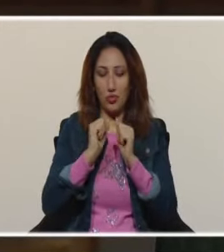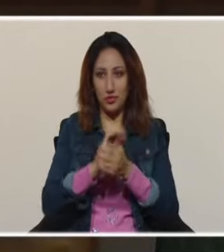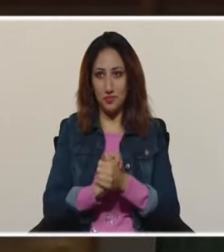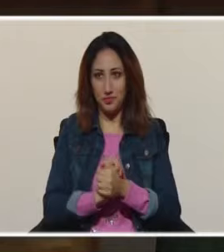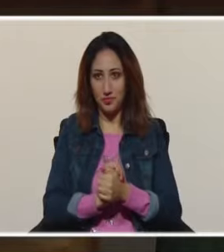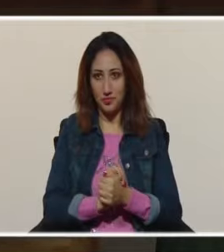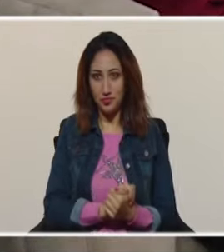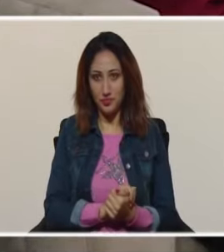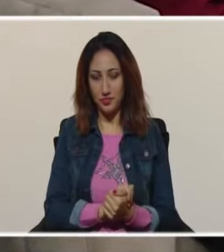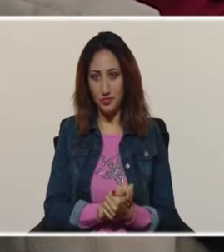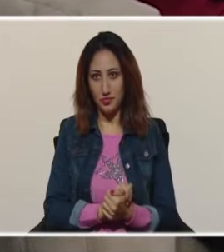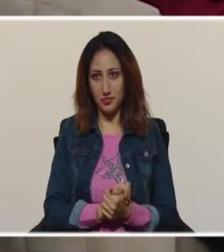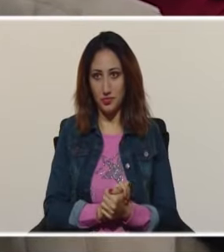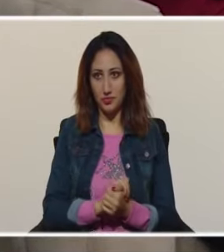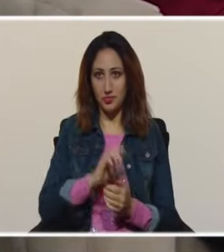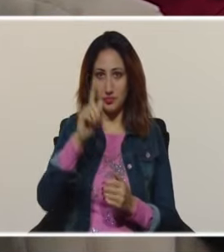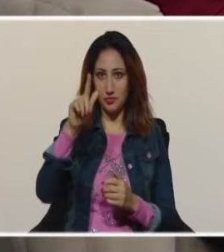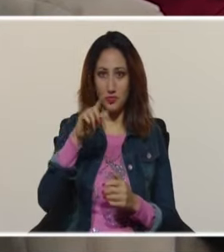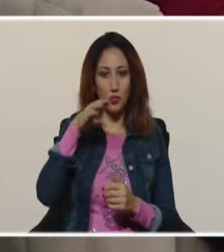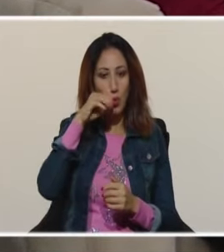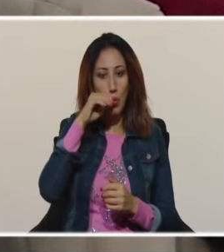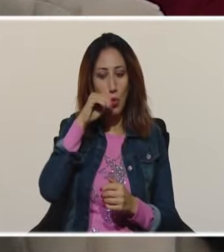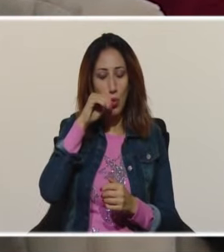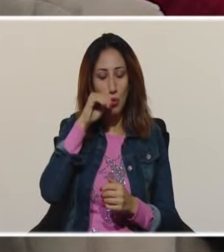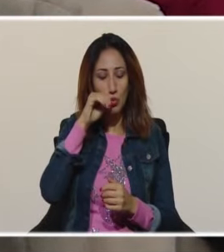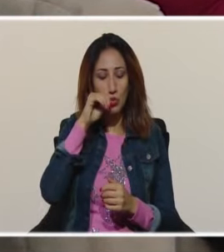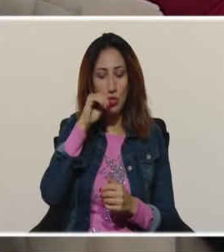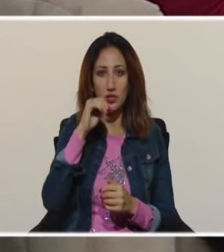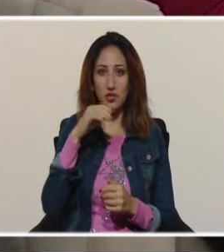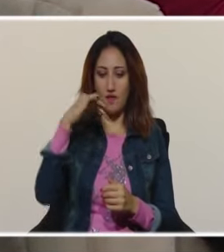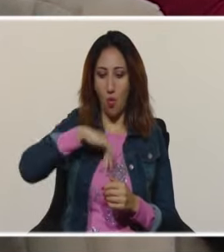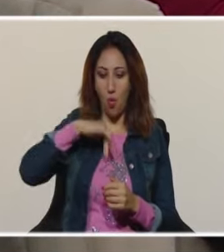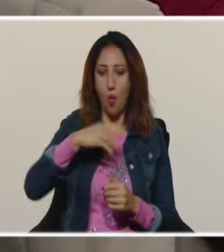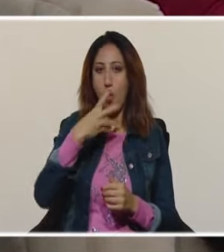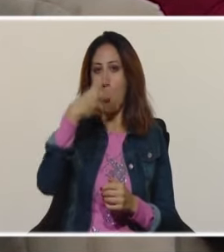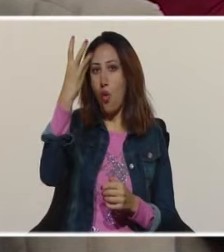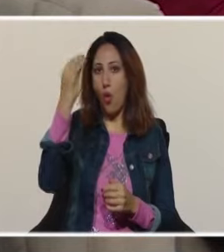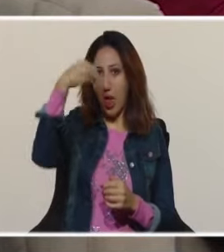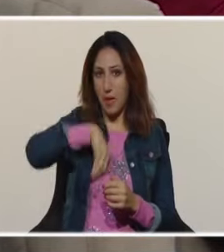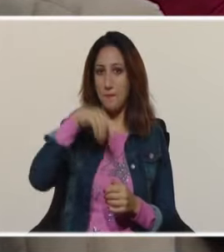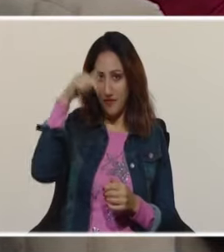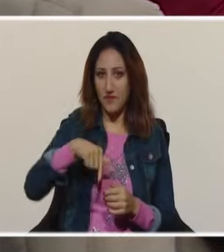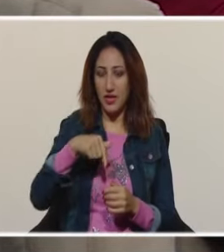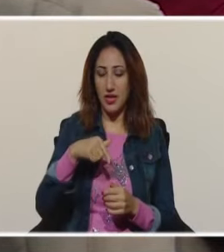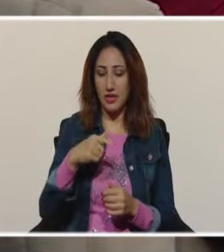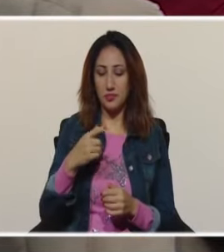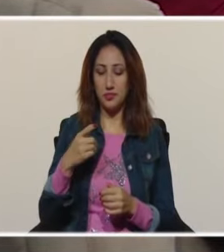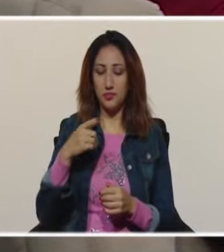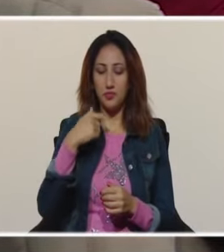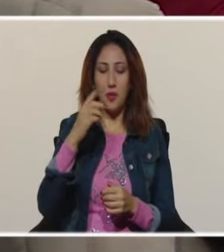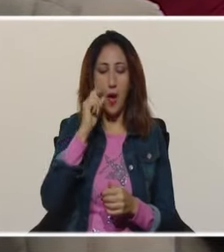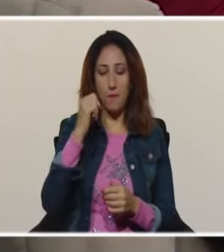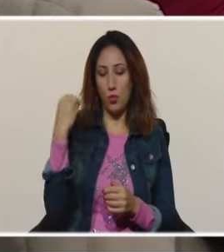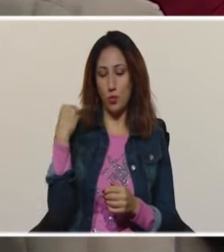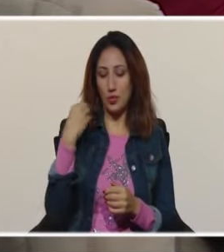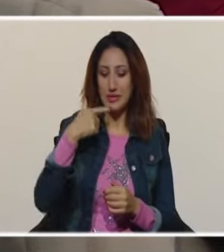بنحس ببعض. كنا بنقلب قطط واحنا صغيرين. قطط؟ ازاي؟ رحنا روح قطط. يعني ايه؟ احكي له الموقف. في موقف حضرتك والدي كان حكيهولي، انا كنت